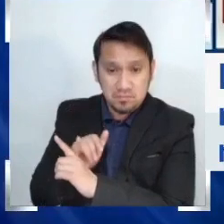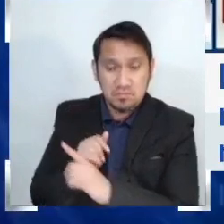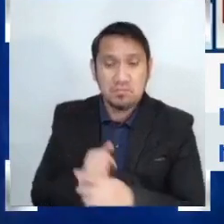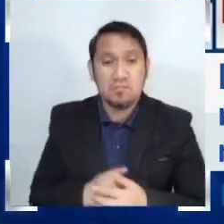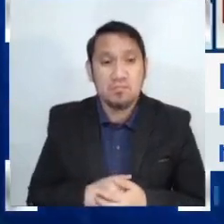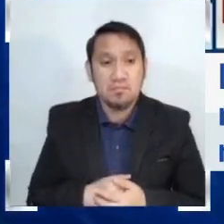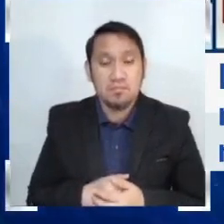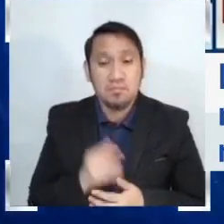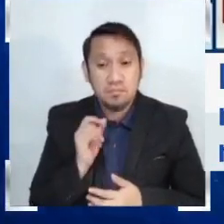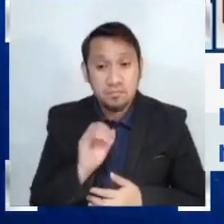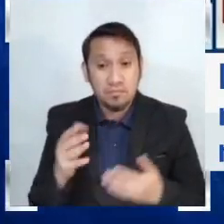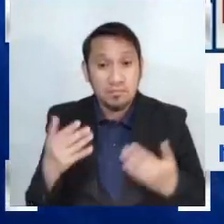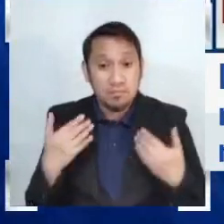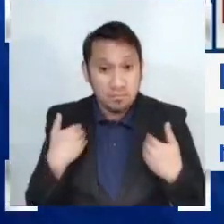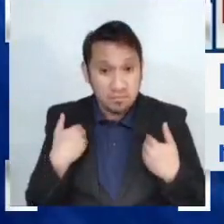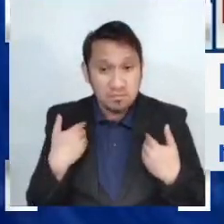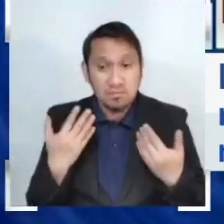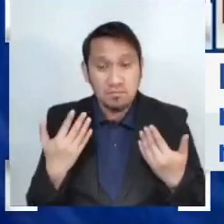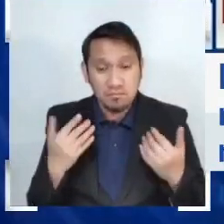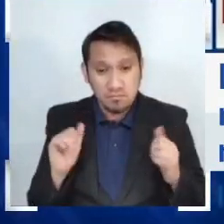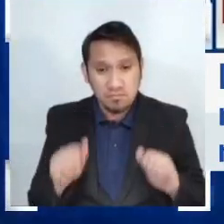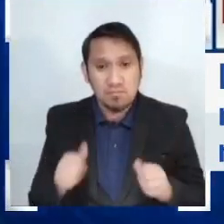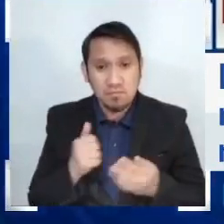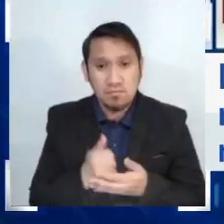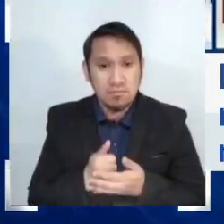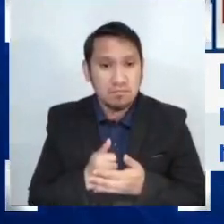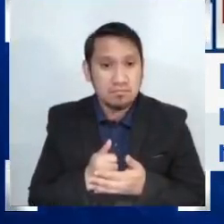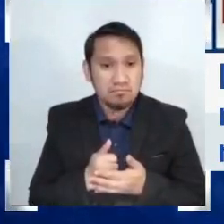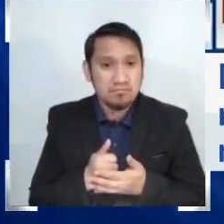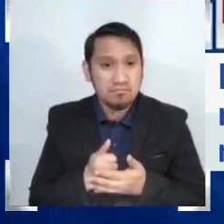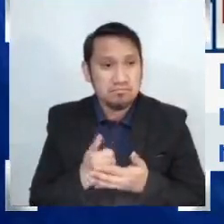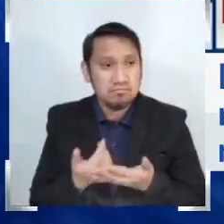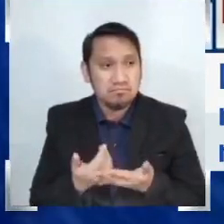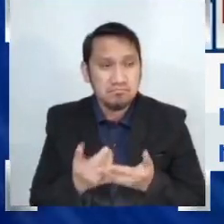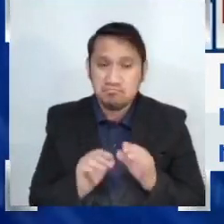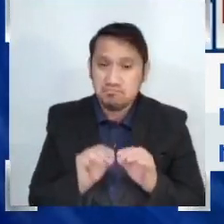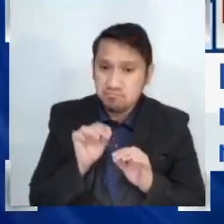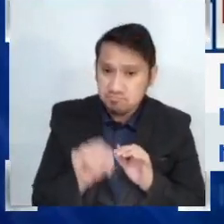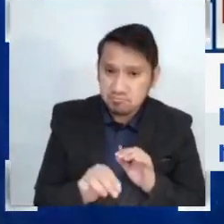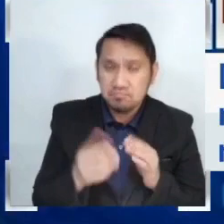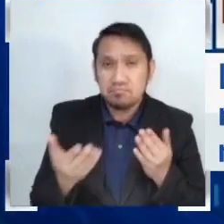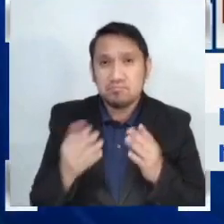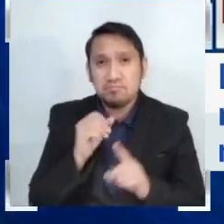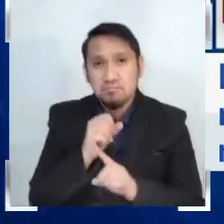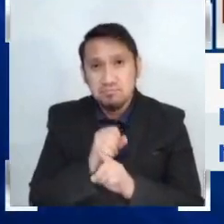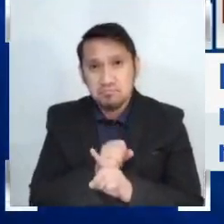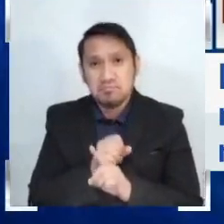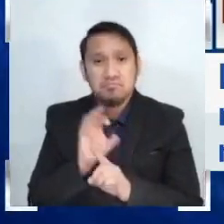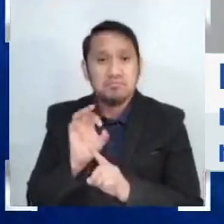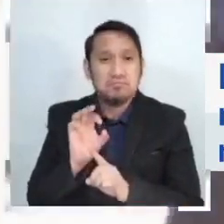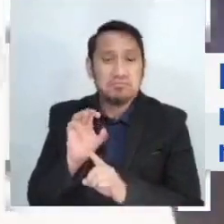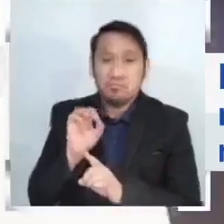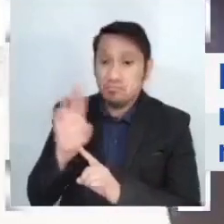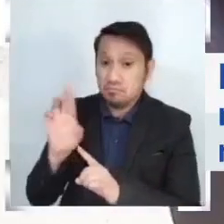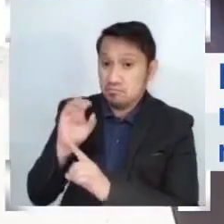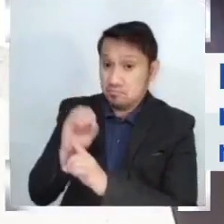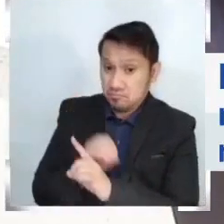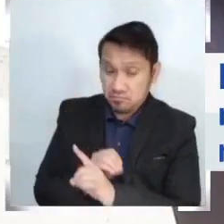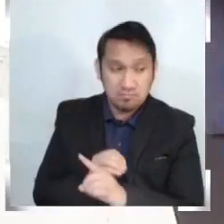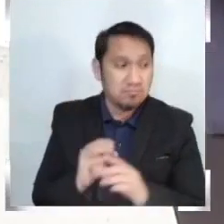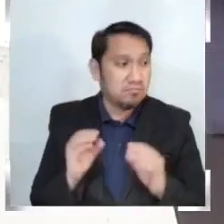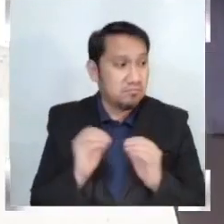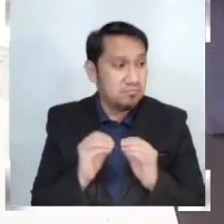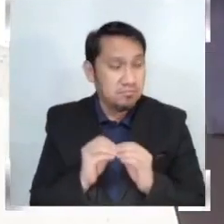sakasakali makakapagtaim tayo ng second crop natin beginning September, October ng mas malaki. Ayon